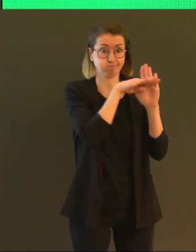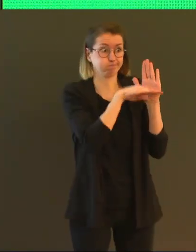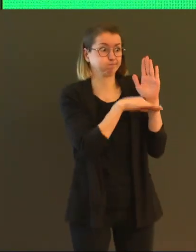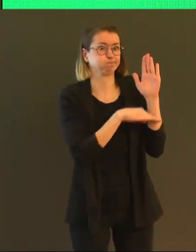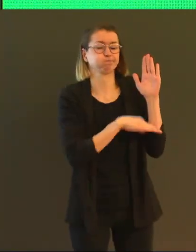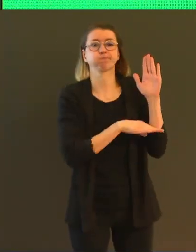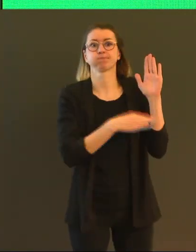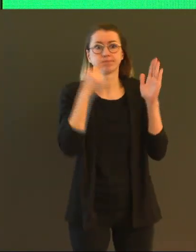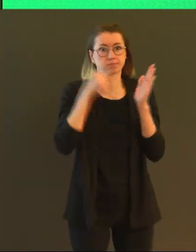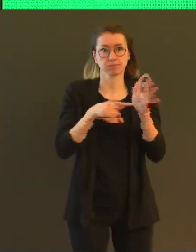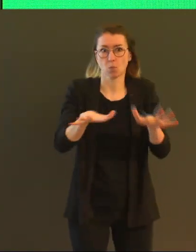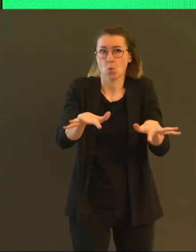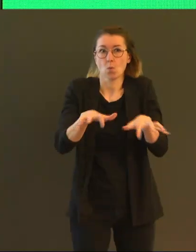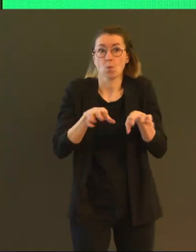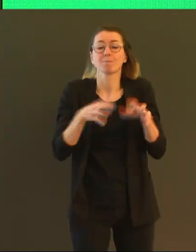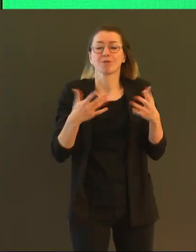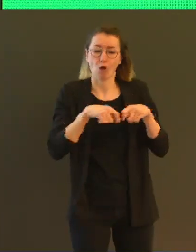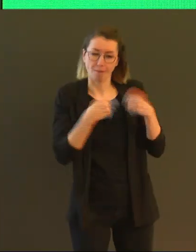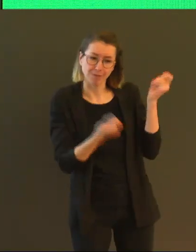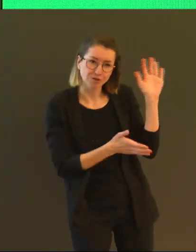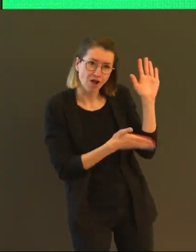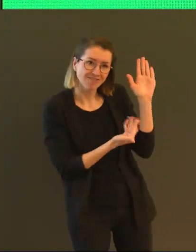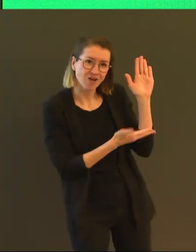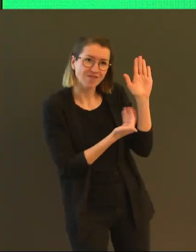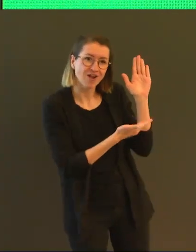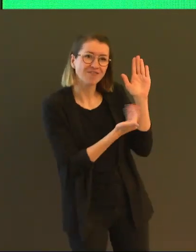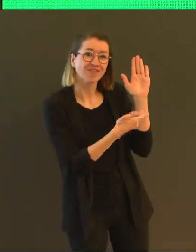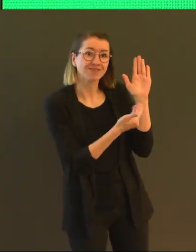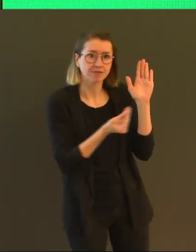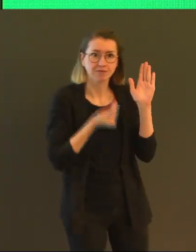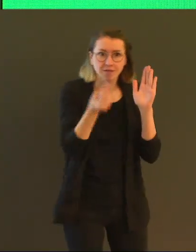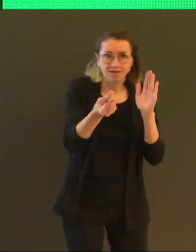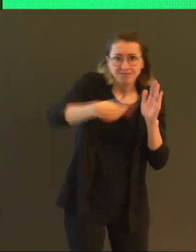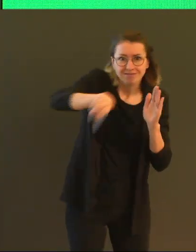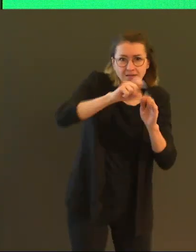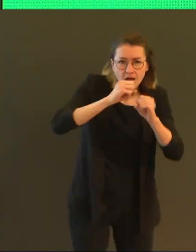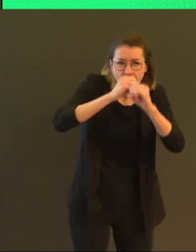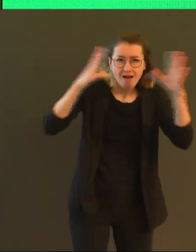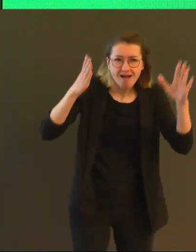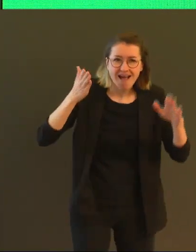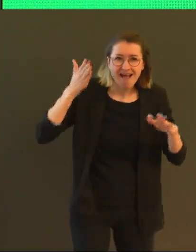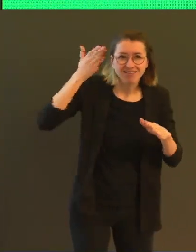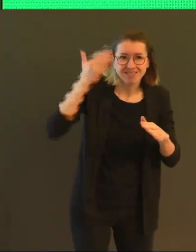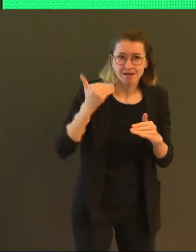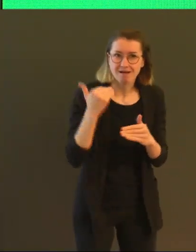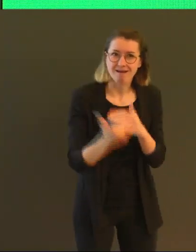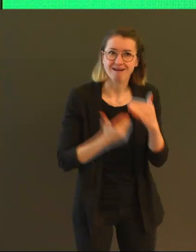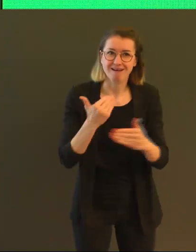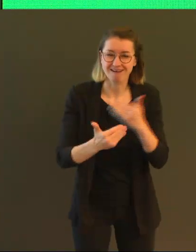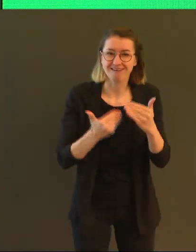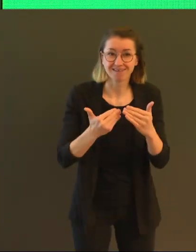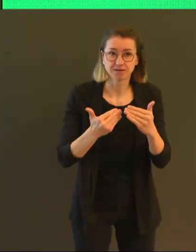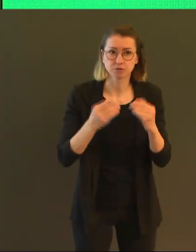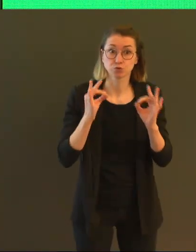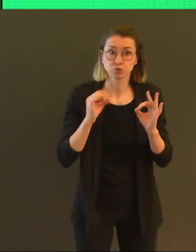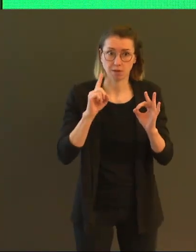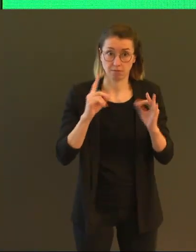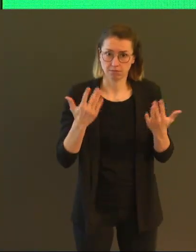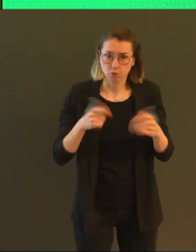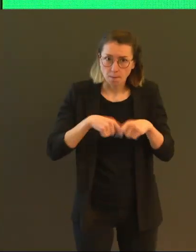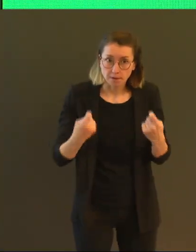évidemment à chacun d'entre nous de la perspective et de l'espoir qui est nécessaire. Étape par étape, nous allons en effet avoir plus de possibilités, tant dans notre